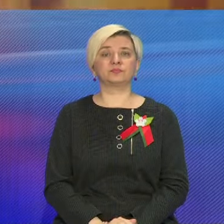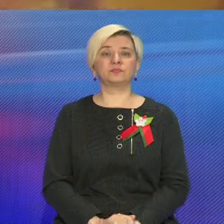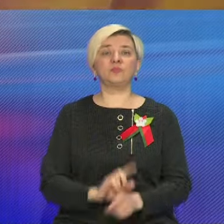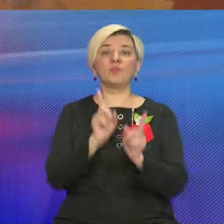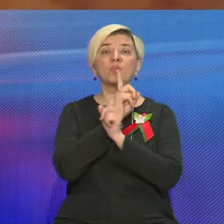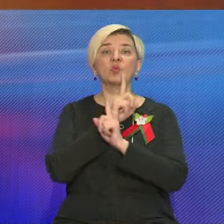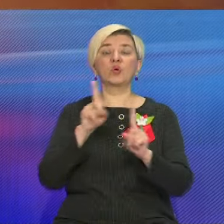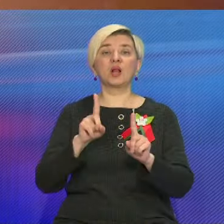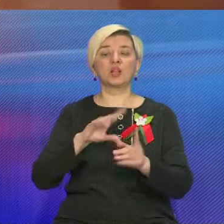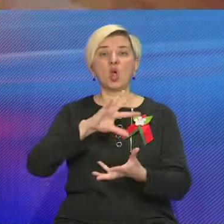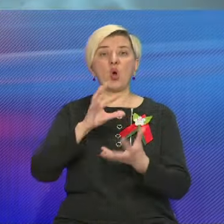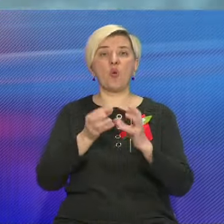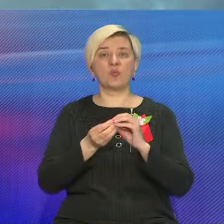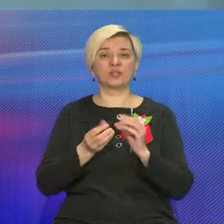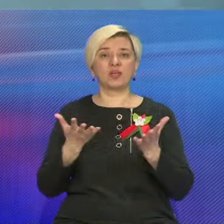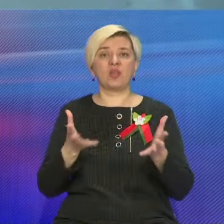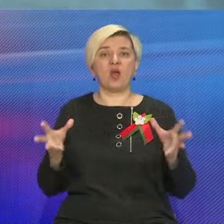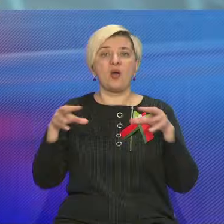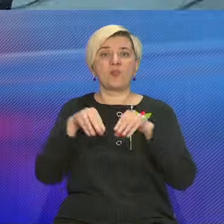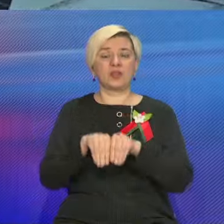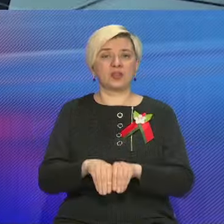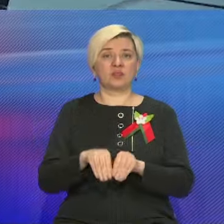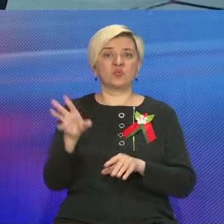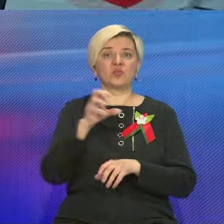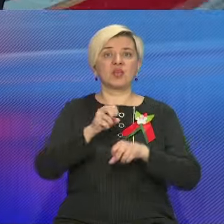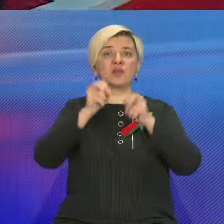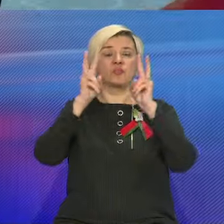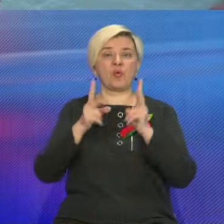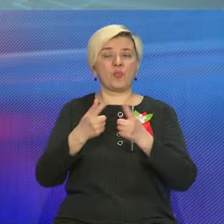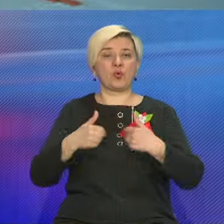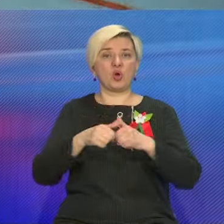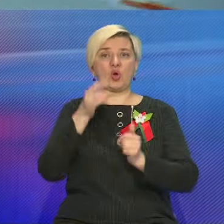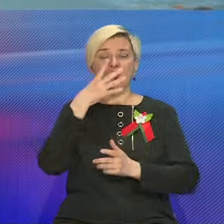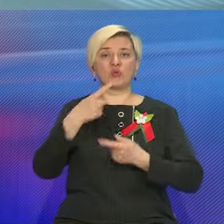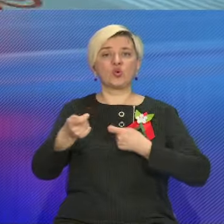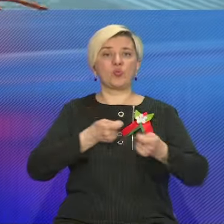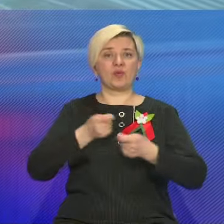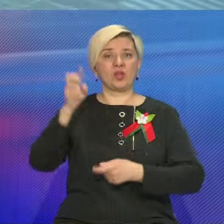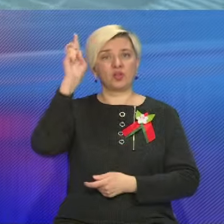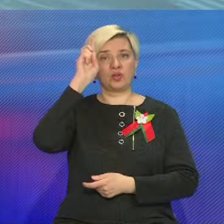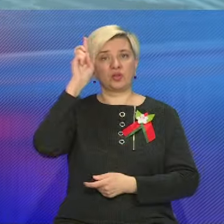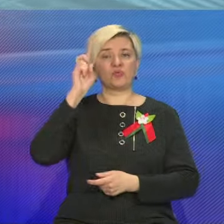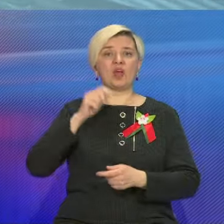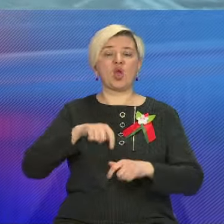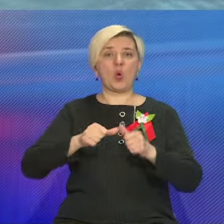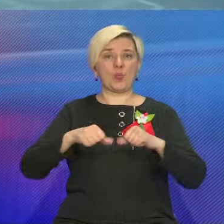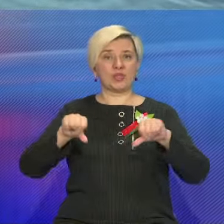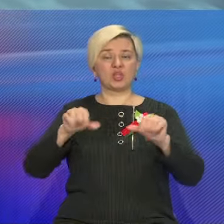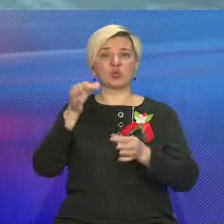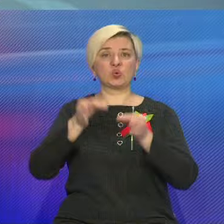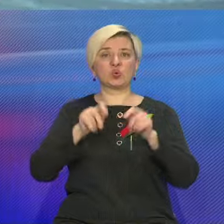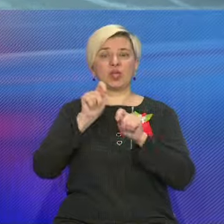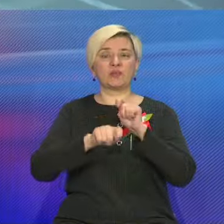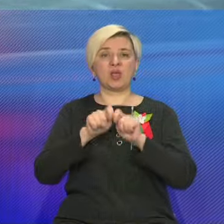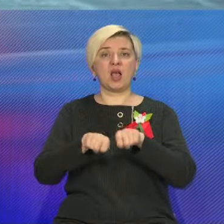Унікальны комплекс, які аб'яднаў пад адным дахам усе экспертныя падраздзяленні Гродзенскага ўпраўлення Дзяржаўнага камітэта судовых экспертыз,